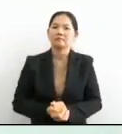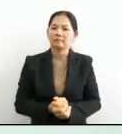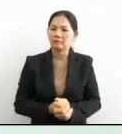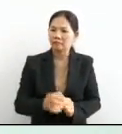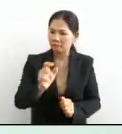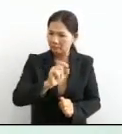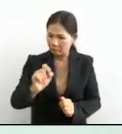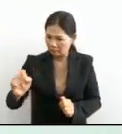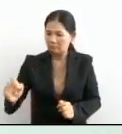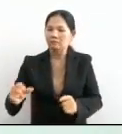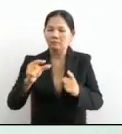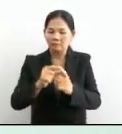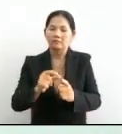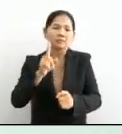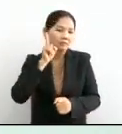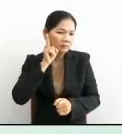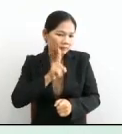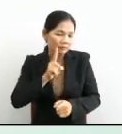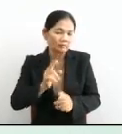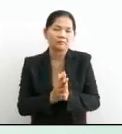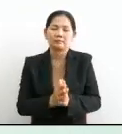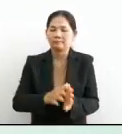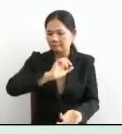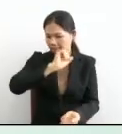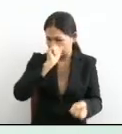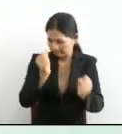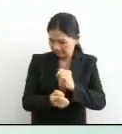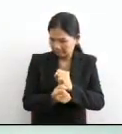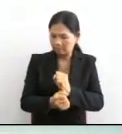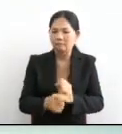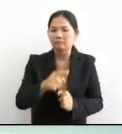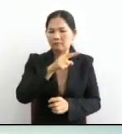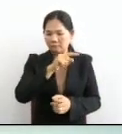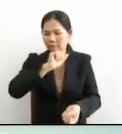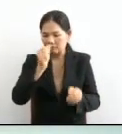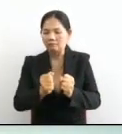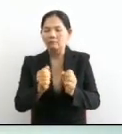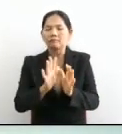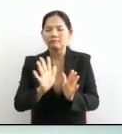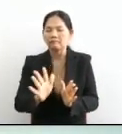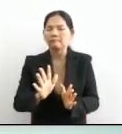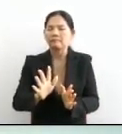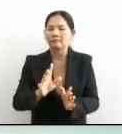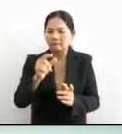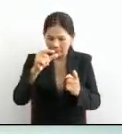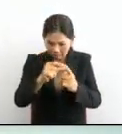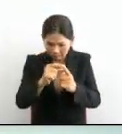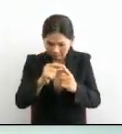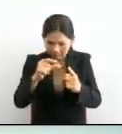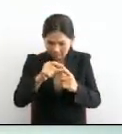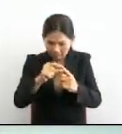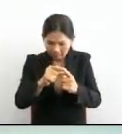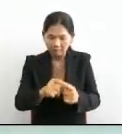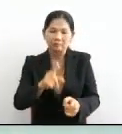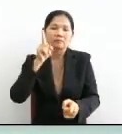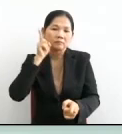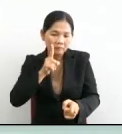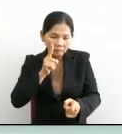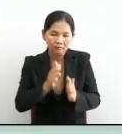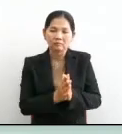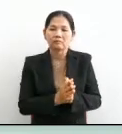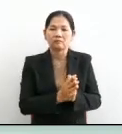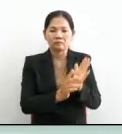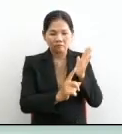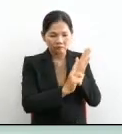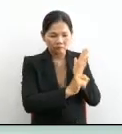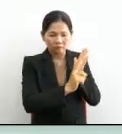chả bữa sân chỉ miên bị khó chả chẳng bị khó con ai cù nơi bị cầm bị khó hơn chẳng biết nó con hay con vô mà đặt lại cổng này ní chả